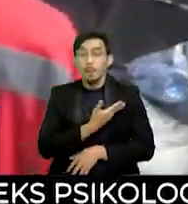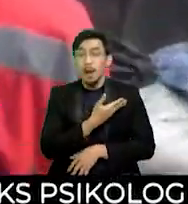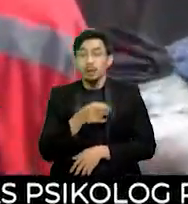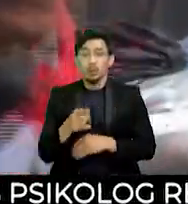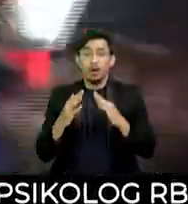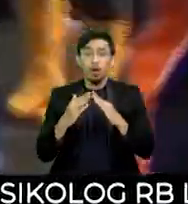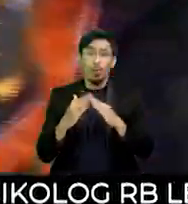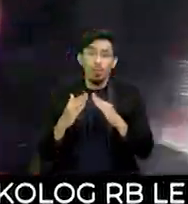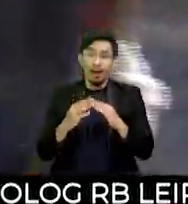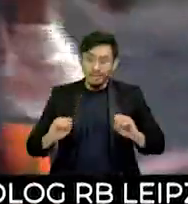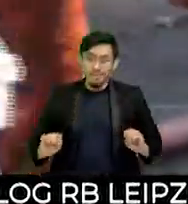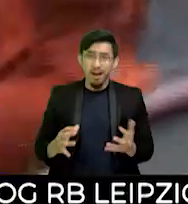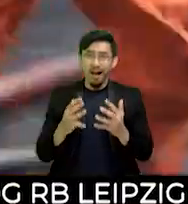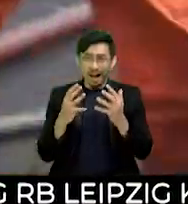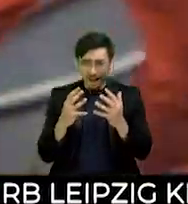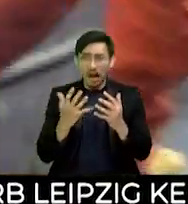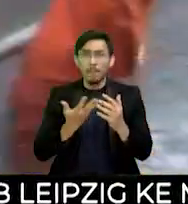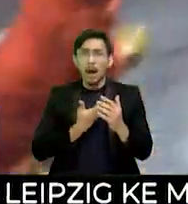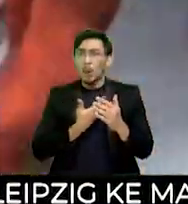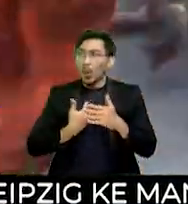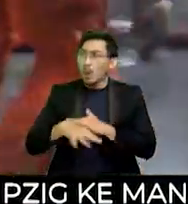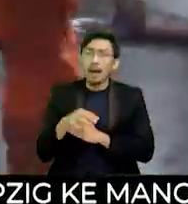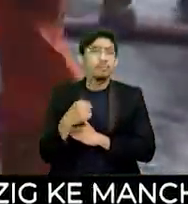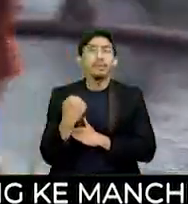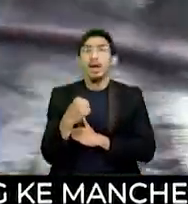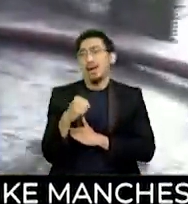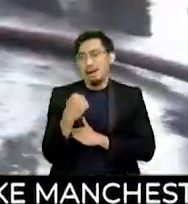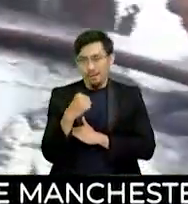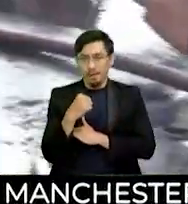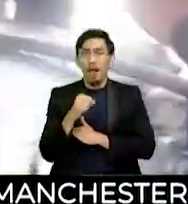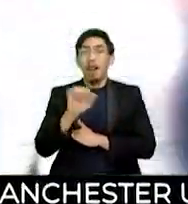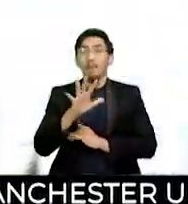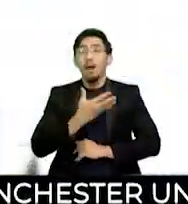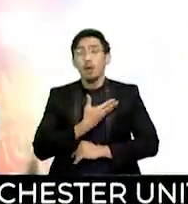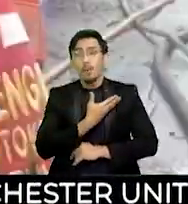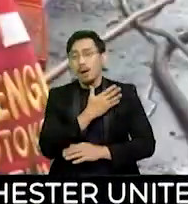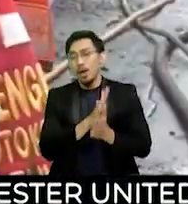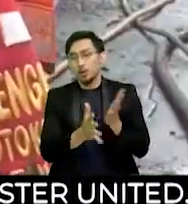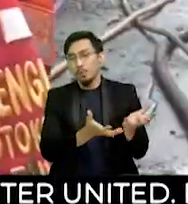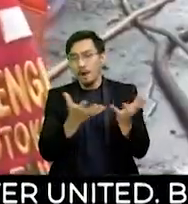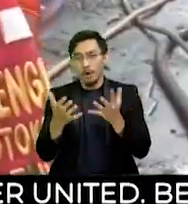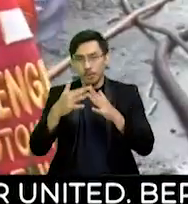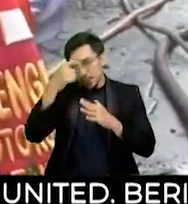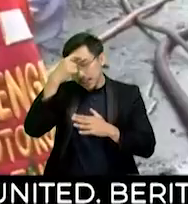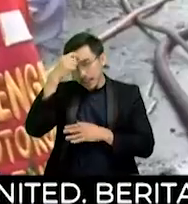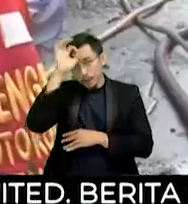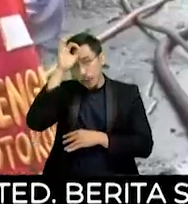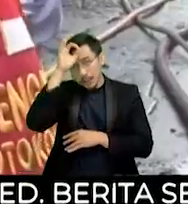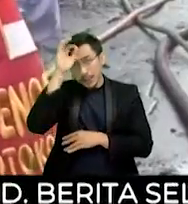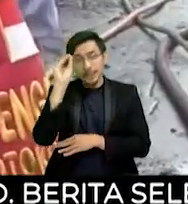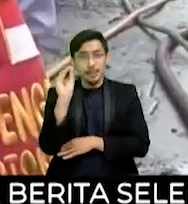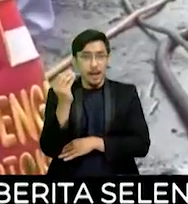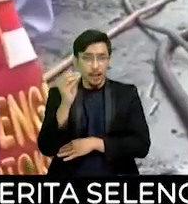membesar jenazah kelima korban telah dibawa kerumah sakit Polri Jakarta Timur untuk densitasnya akan kita